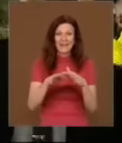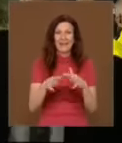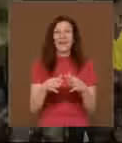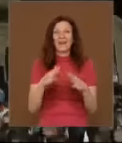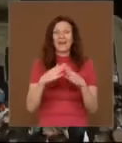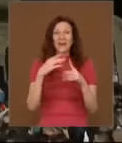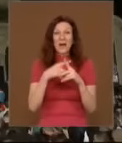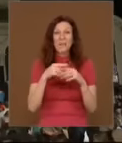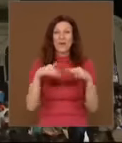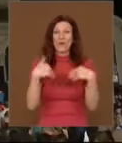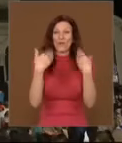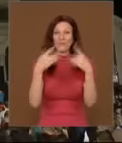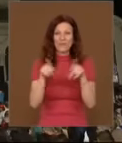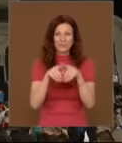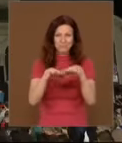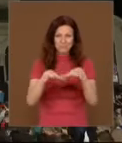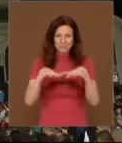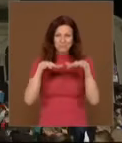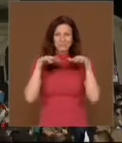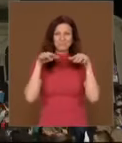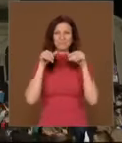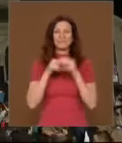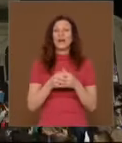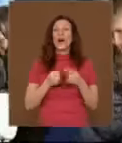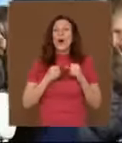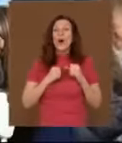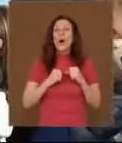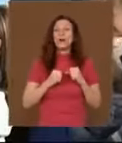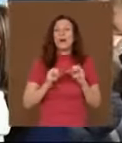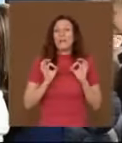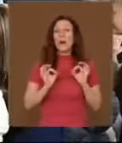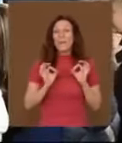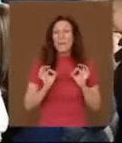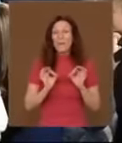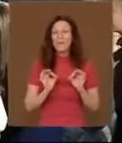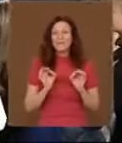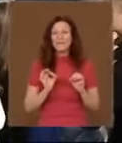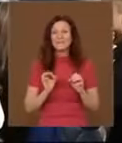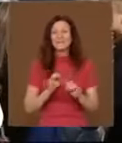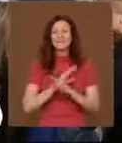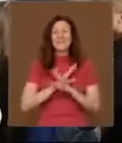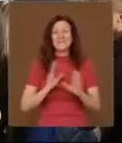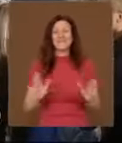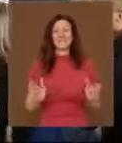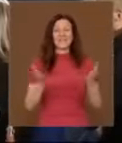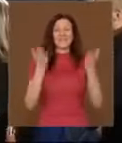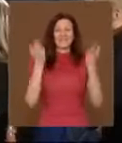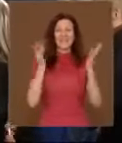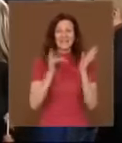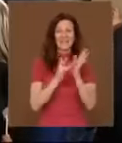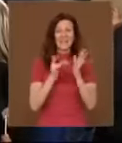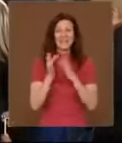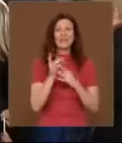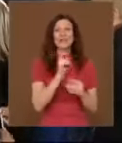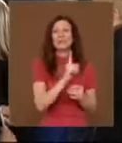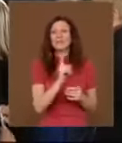да бъде посрещнат момента на Възкресението Христово и всеки да